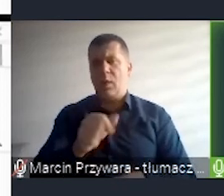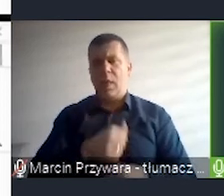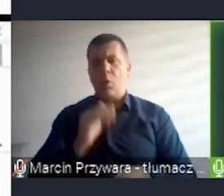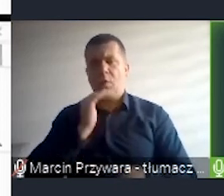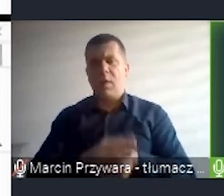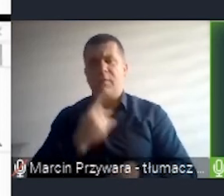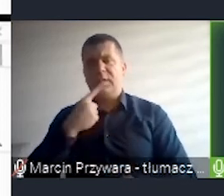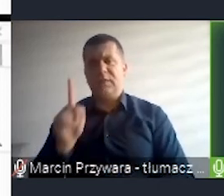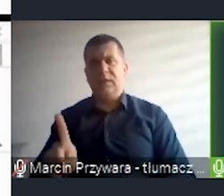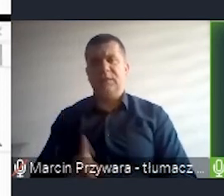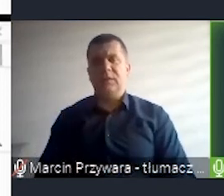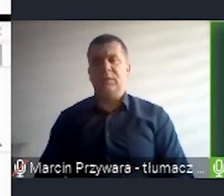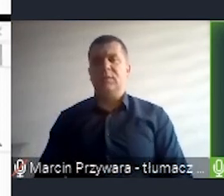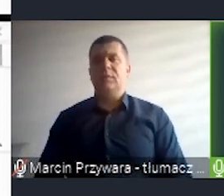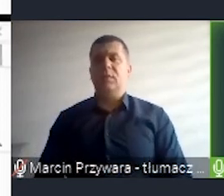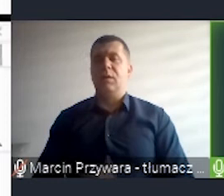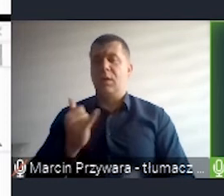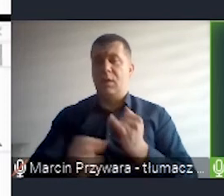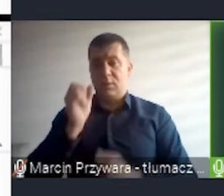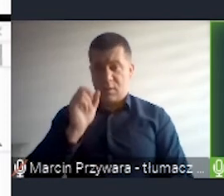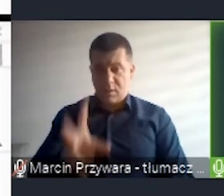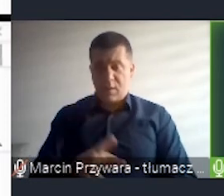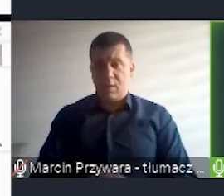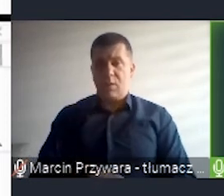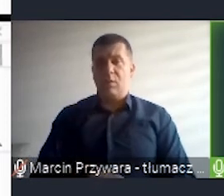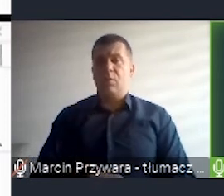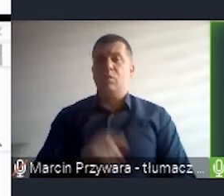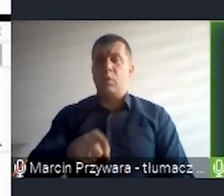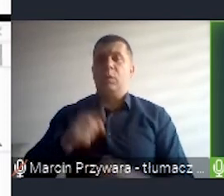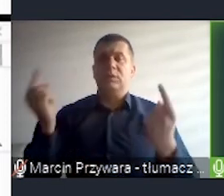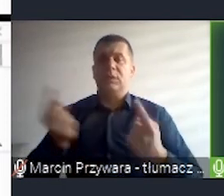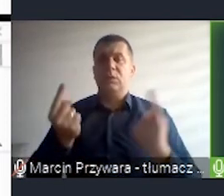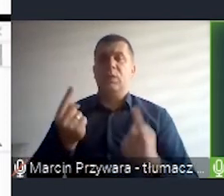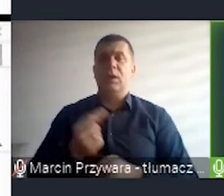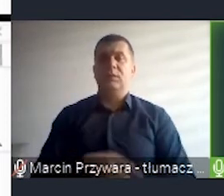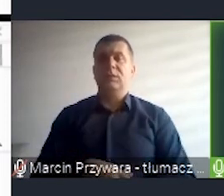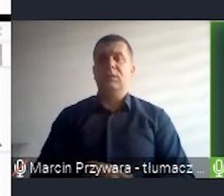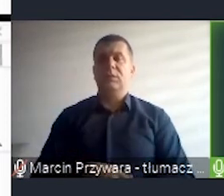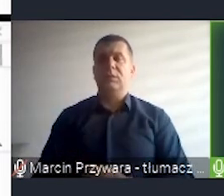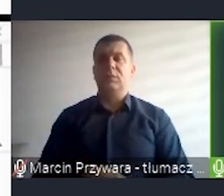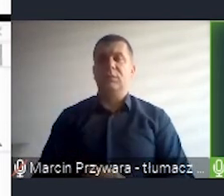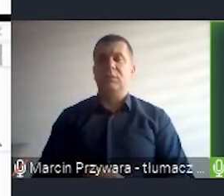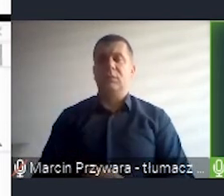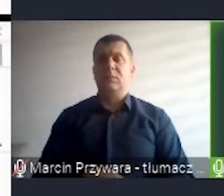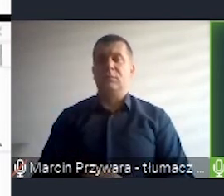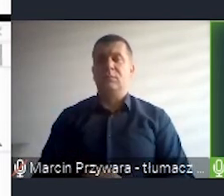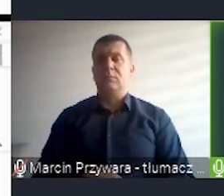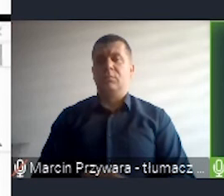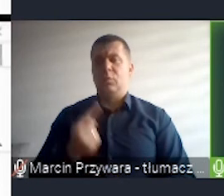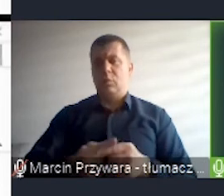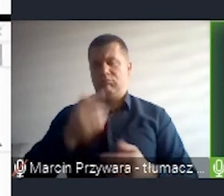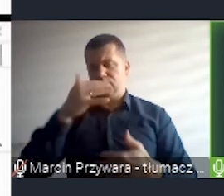zlecenia. Bo jeśli jest, to w takiej sytuacji będziemy mieli trochę